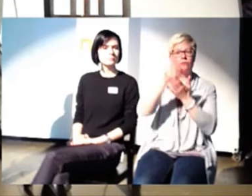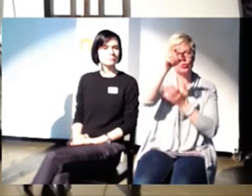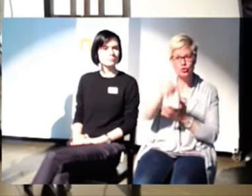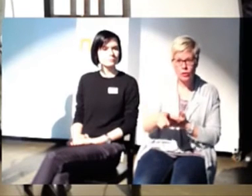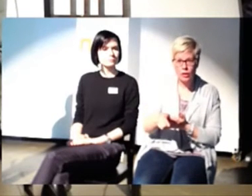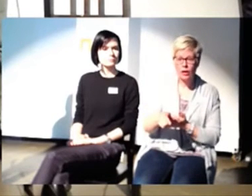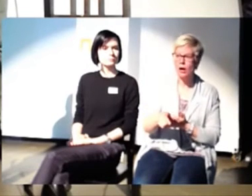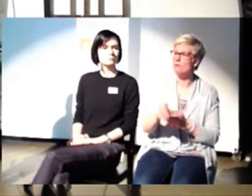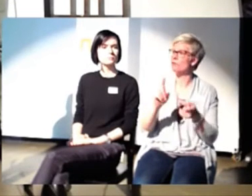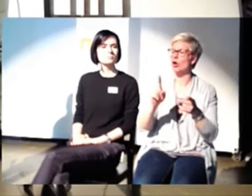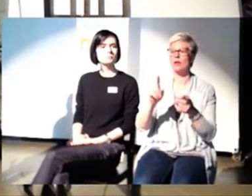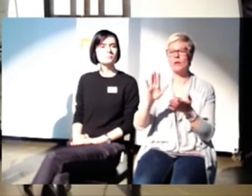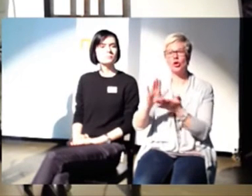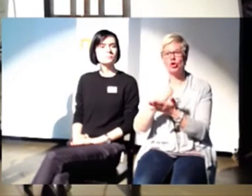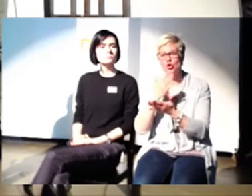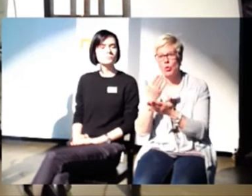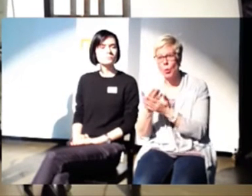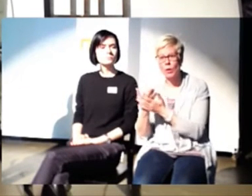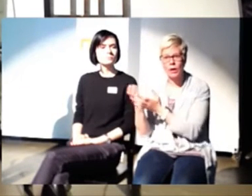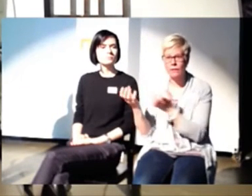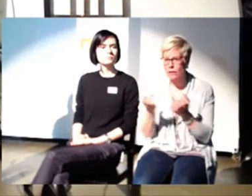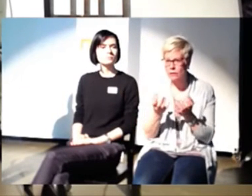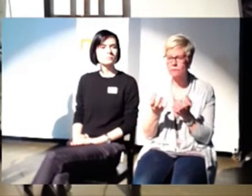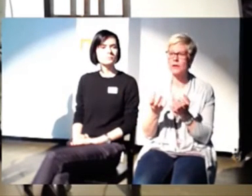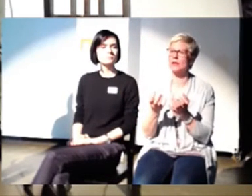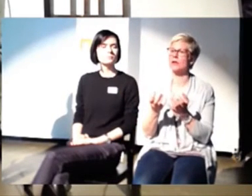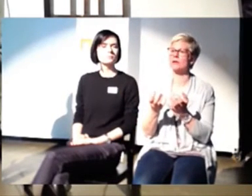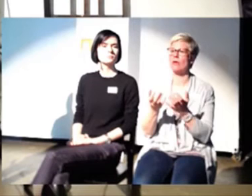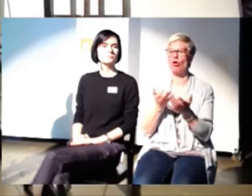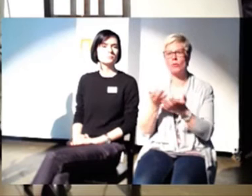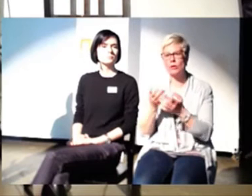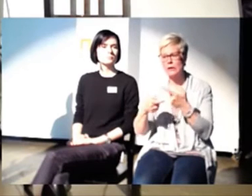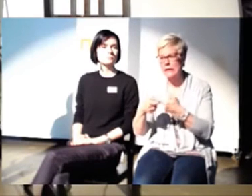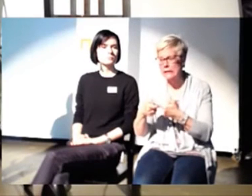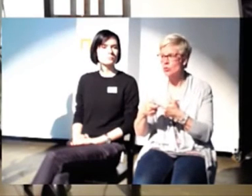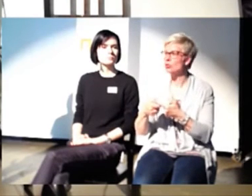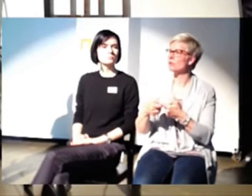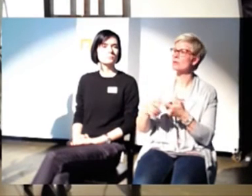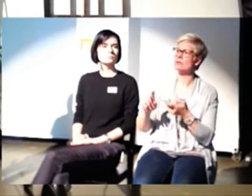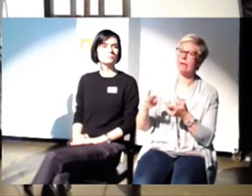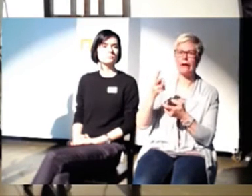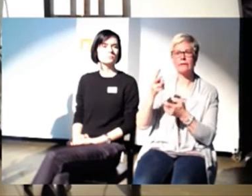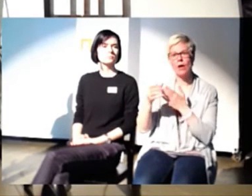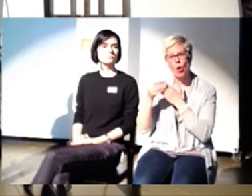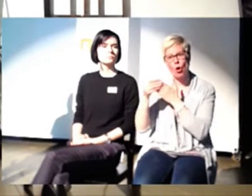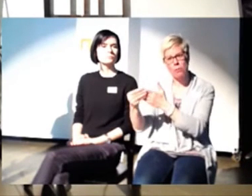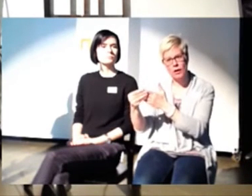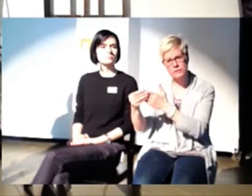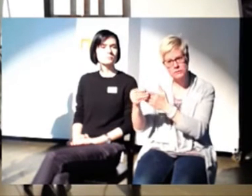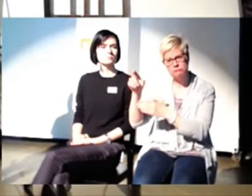kenties tukea kommunikoimiseen, tarvitsee opasta ja niin edelleen,